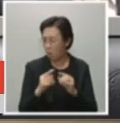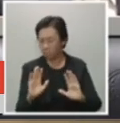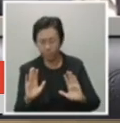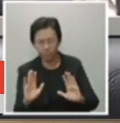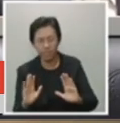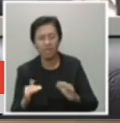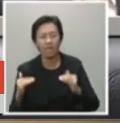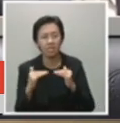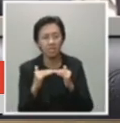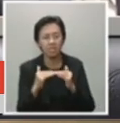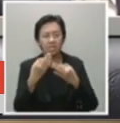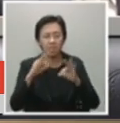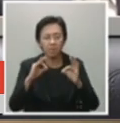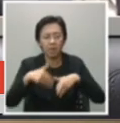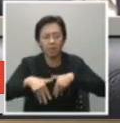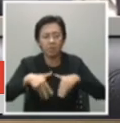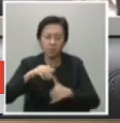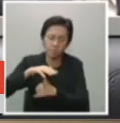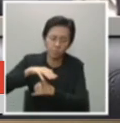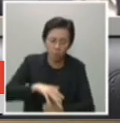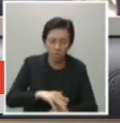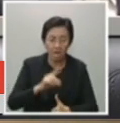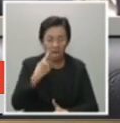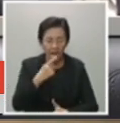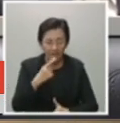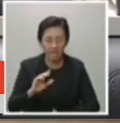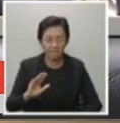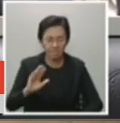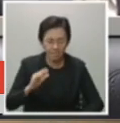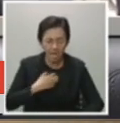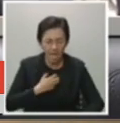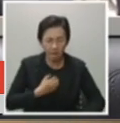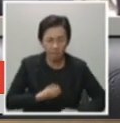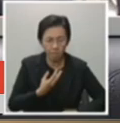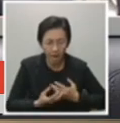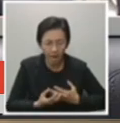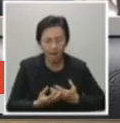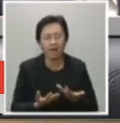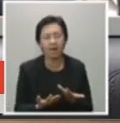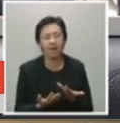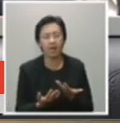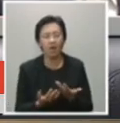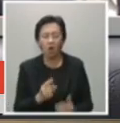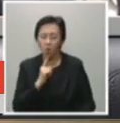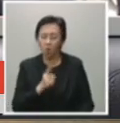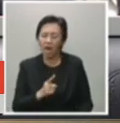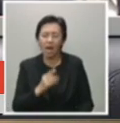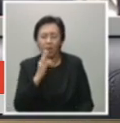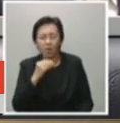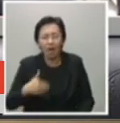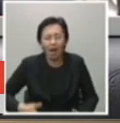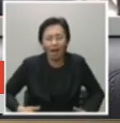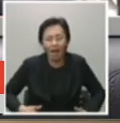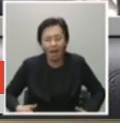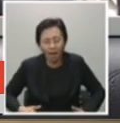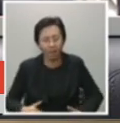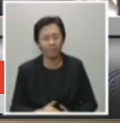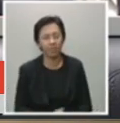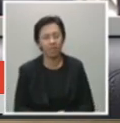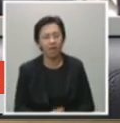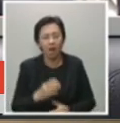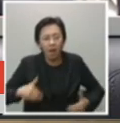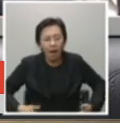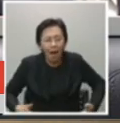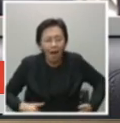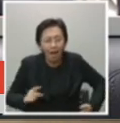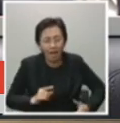รอนสิทธิเสรีภาพใครเผยปากจะพูดก็มักจะมีคำพูดที่ติดตลกทั้งน้ำตากล่าวออกมาว่